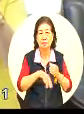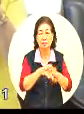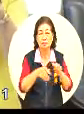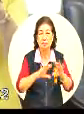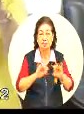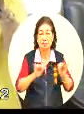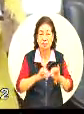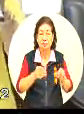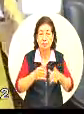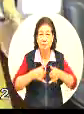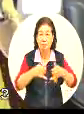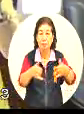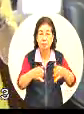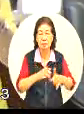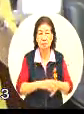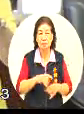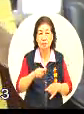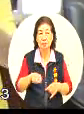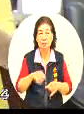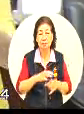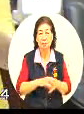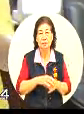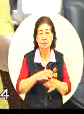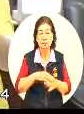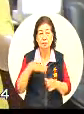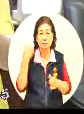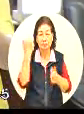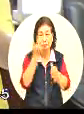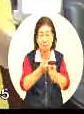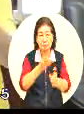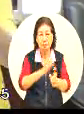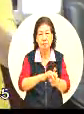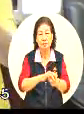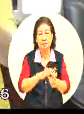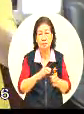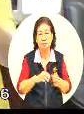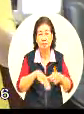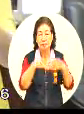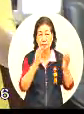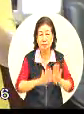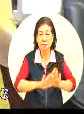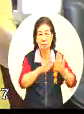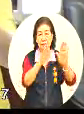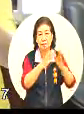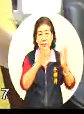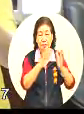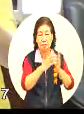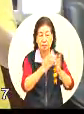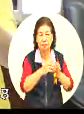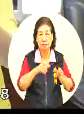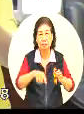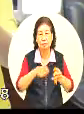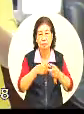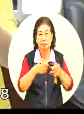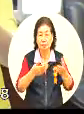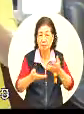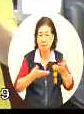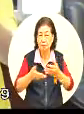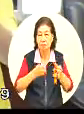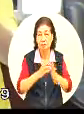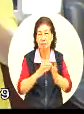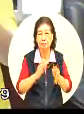他说你现在被麻烦我们的都发局，他那个公务局哦，针对这个陈情案哦，一定